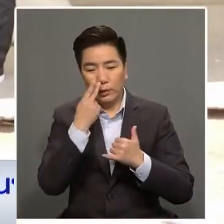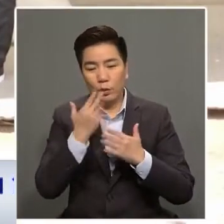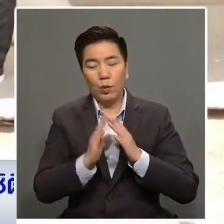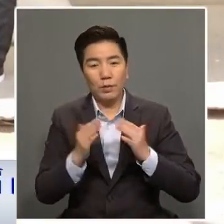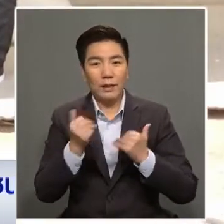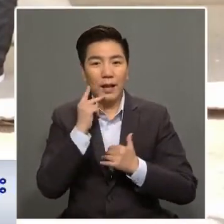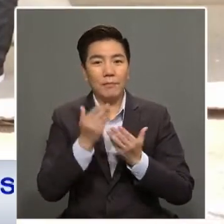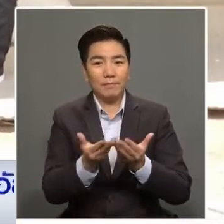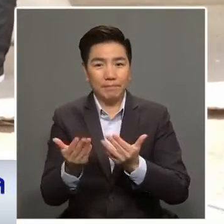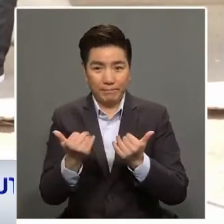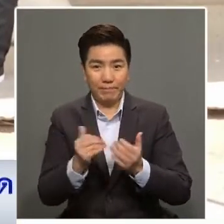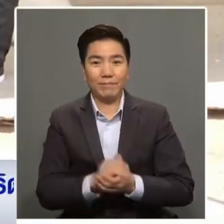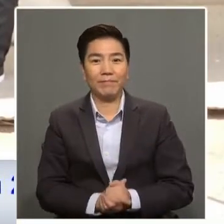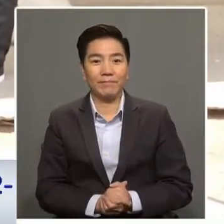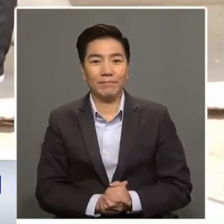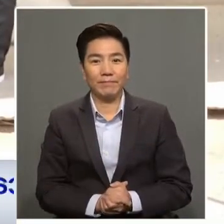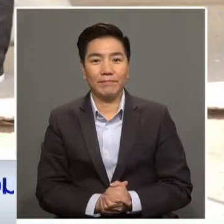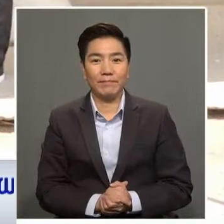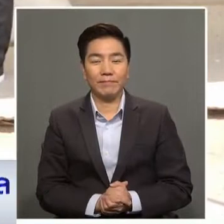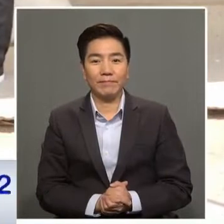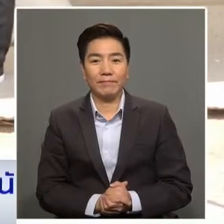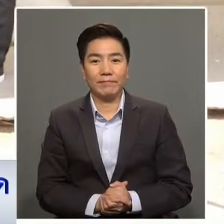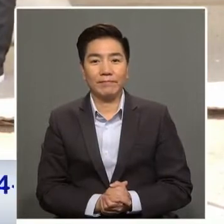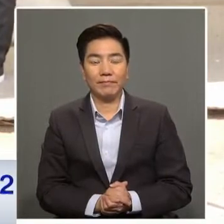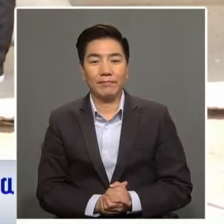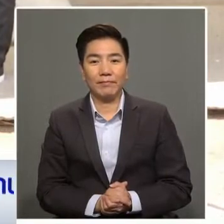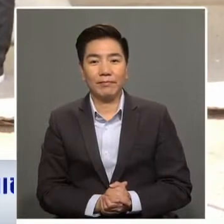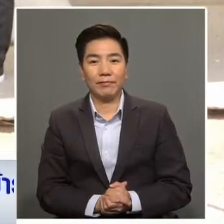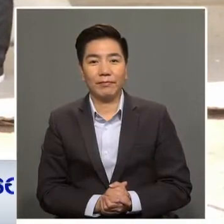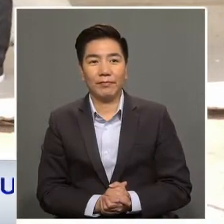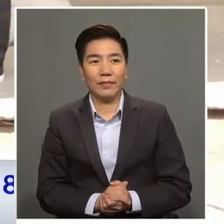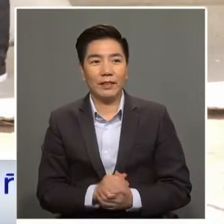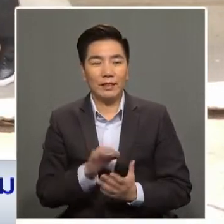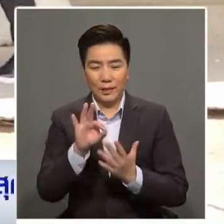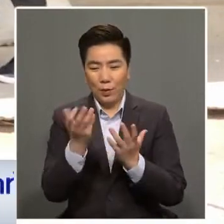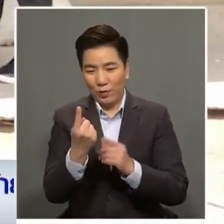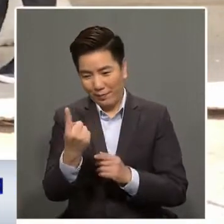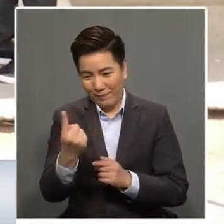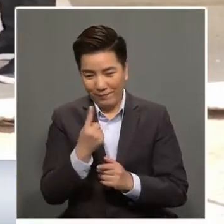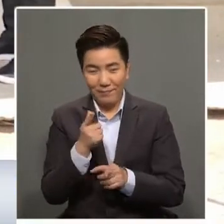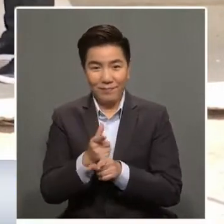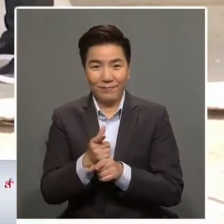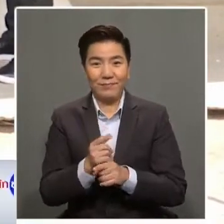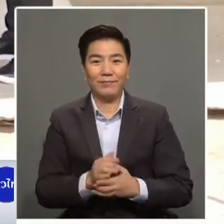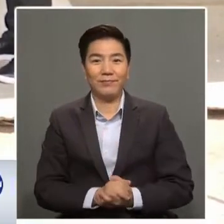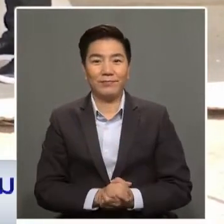อบคุณเฮียด้วยนะครับขอบคุณครับขอบคุณครับโอ้ขอเลือกลูกสาวเฮียสักตัวนึง